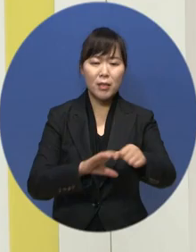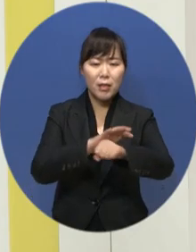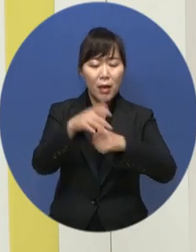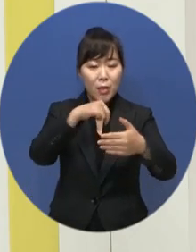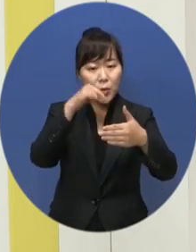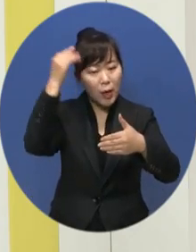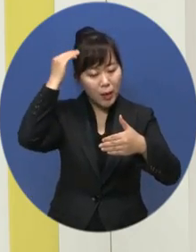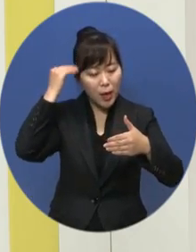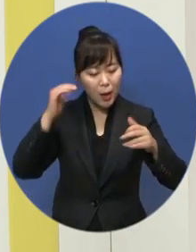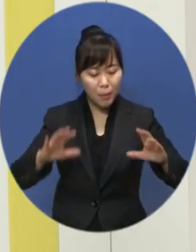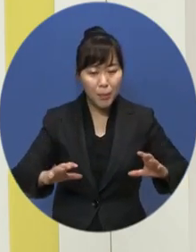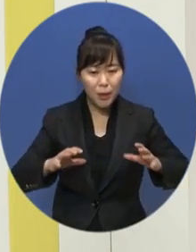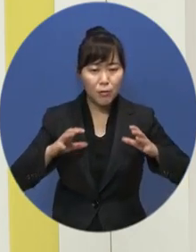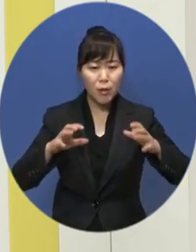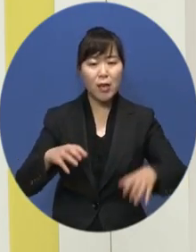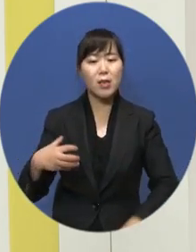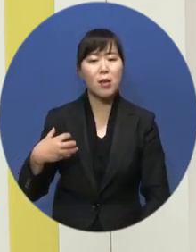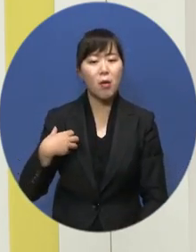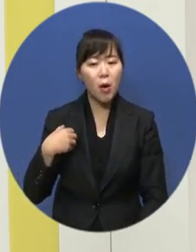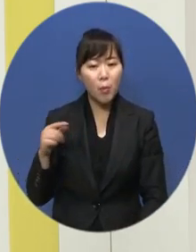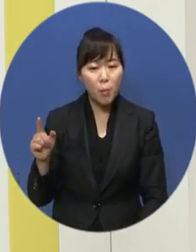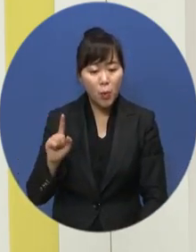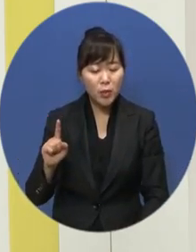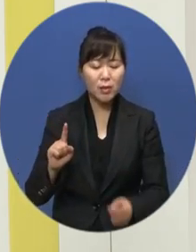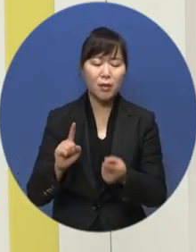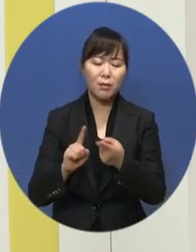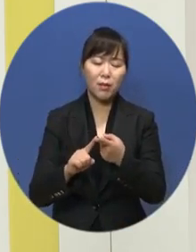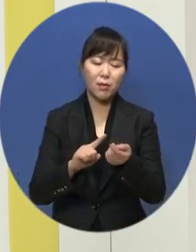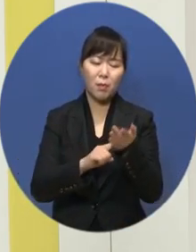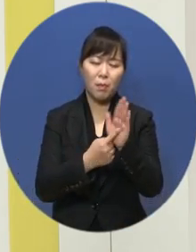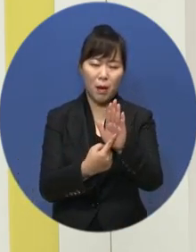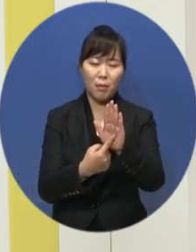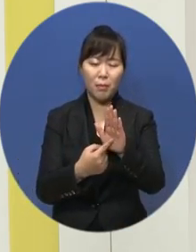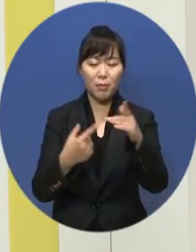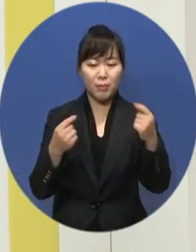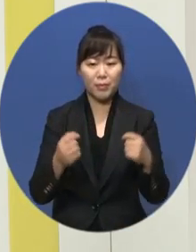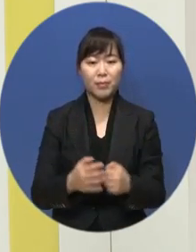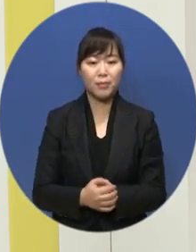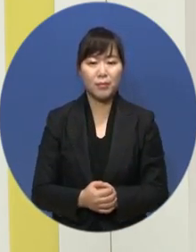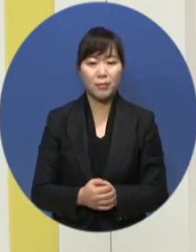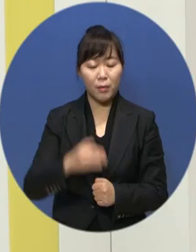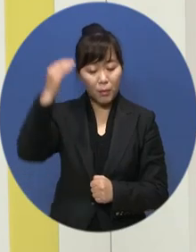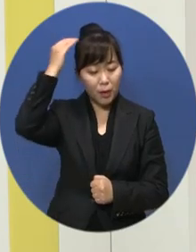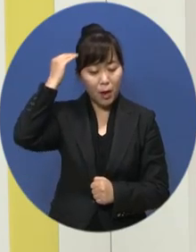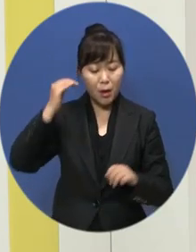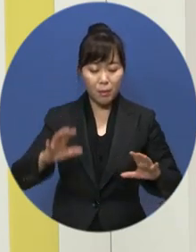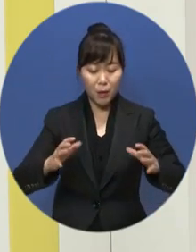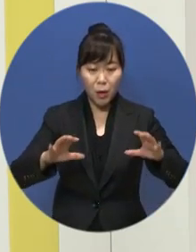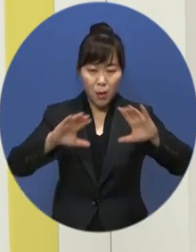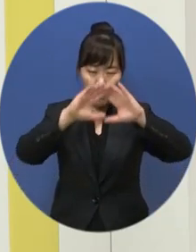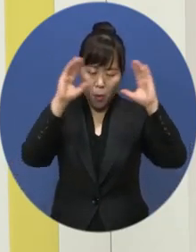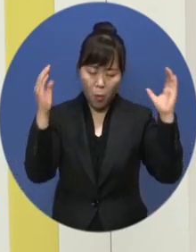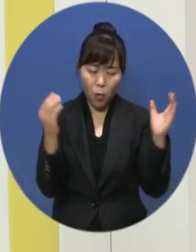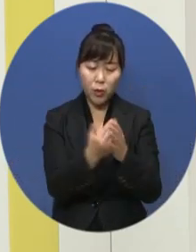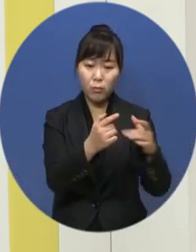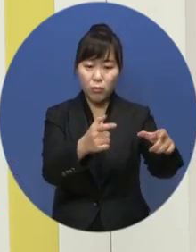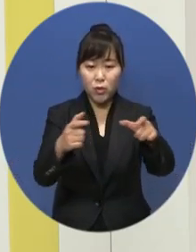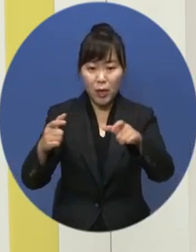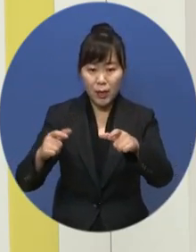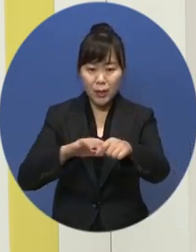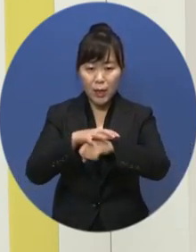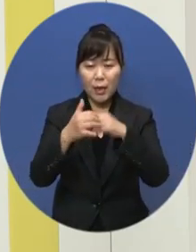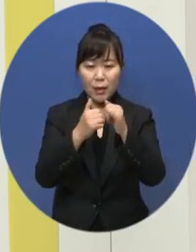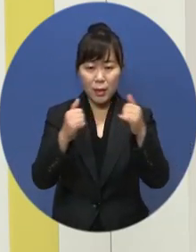속의 대한민국의 역할이 무엇인지를 예고하고 있습니다. 대한민국의 모든 분야가